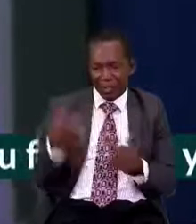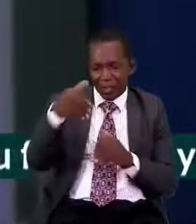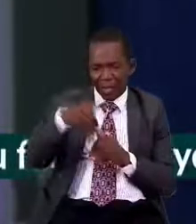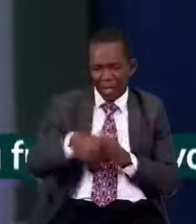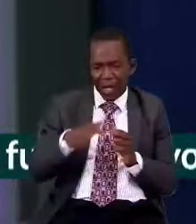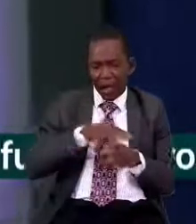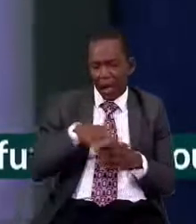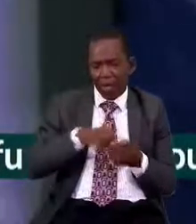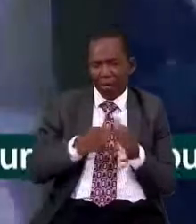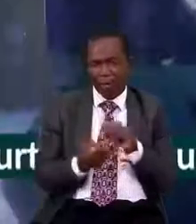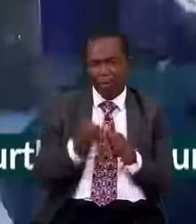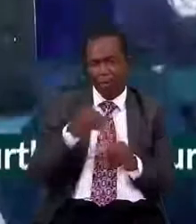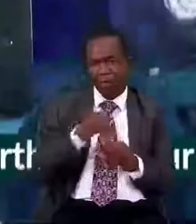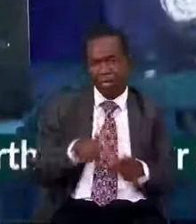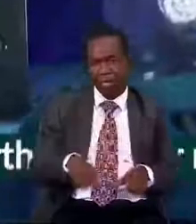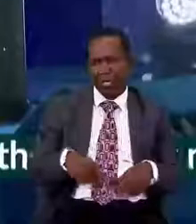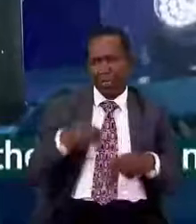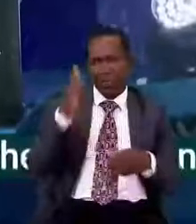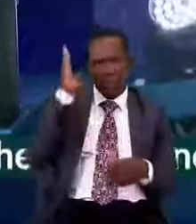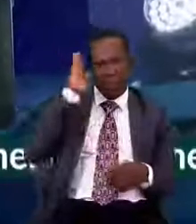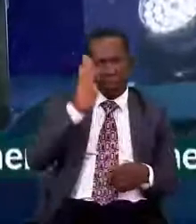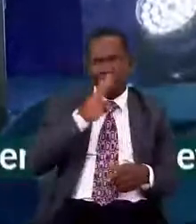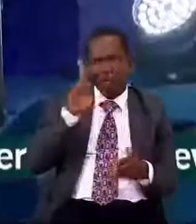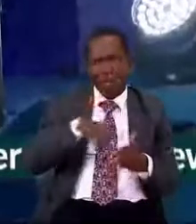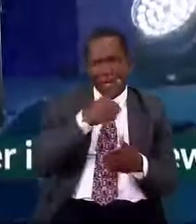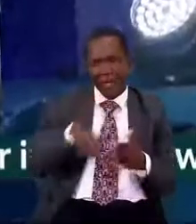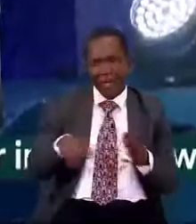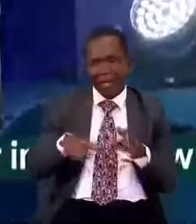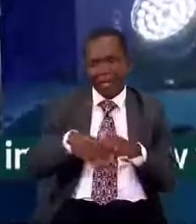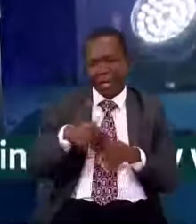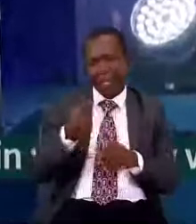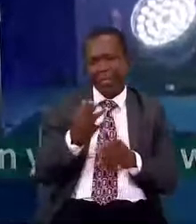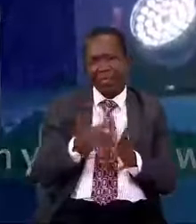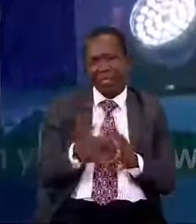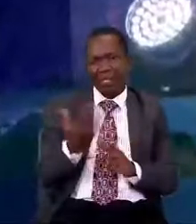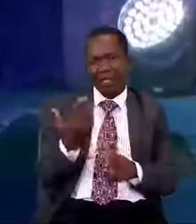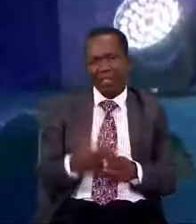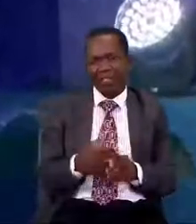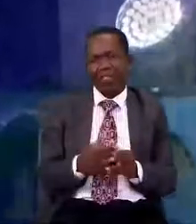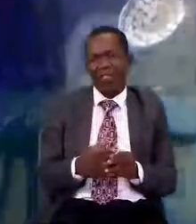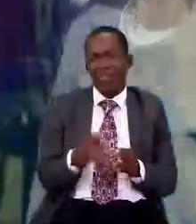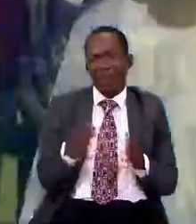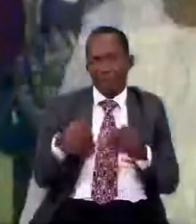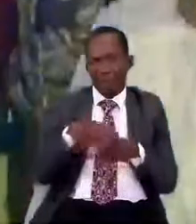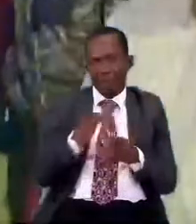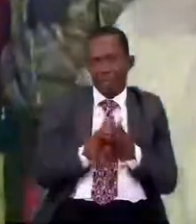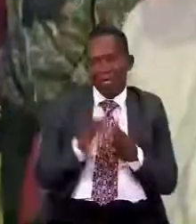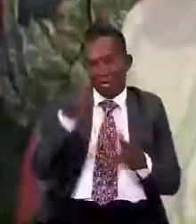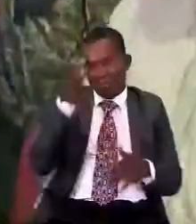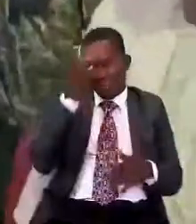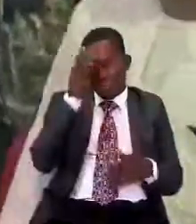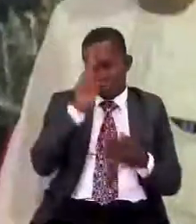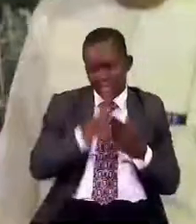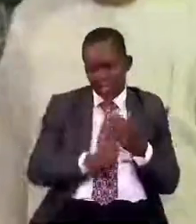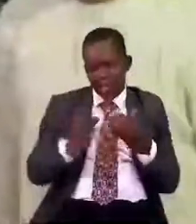podium pour poser le décret sur la maladie et les maladies vont disparaître ce